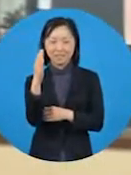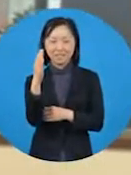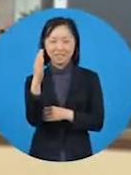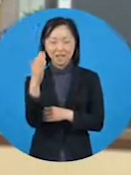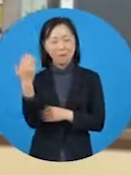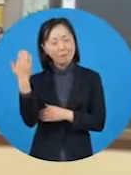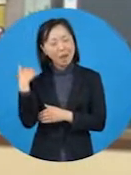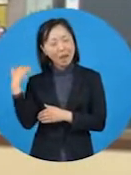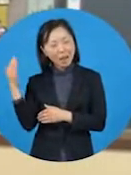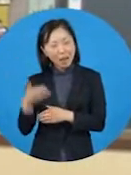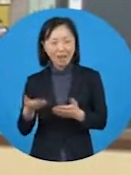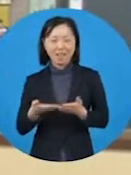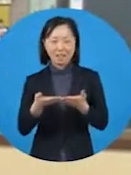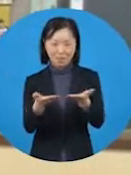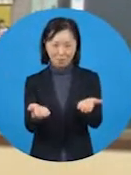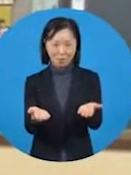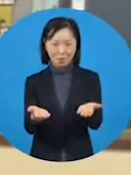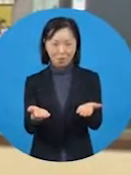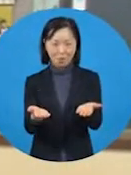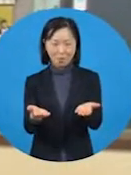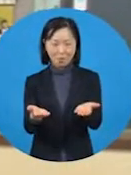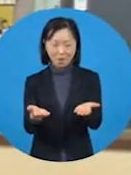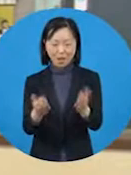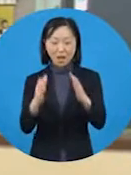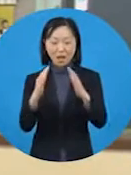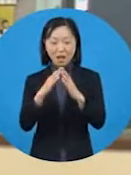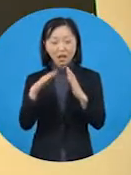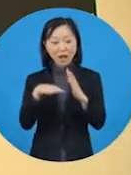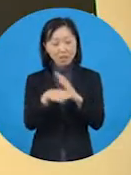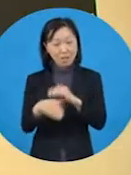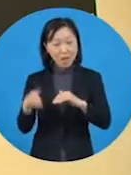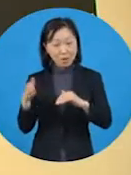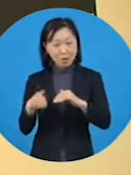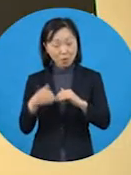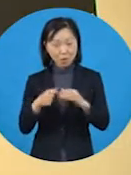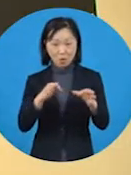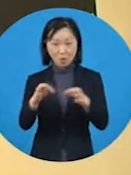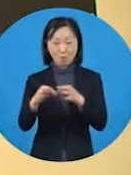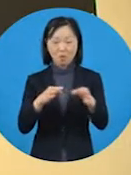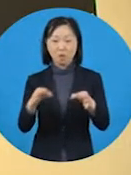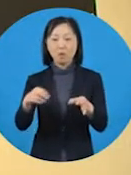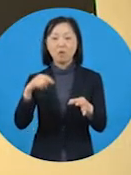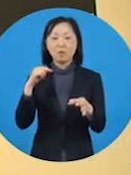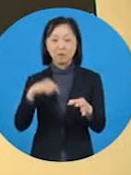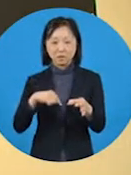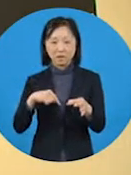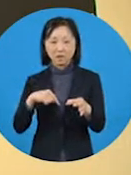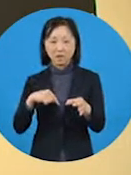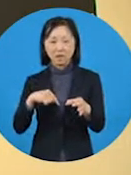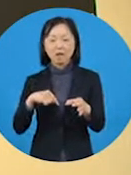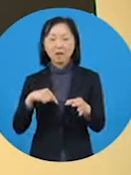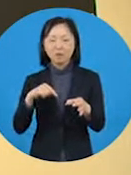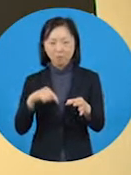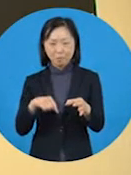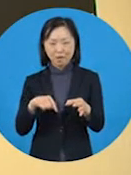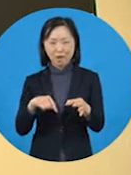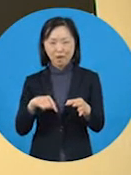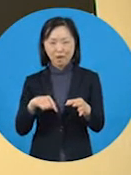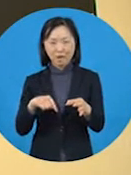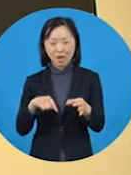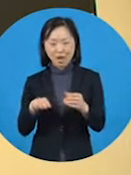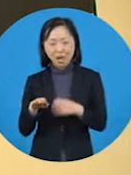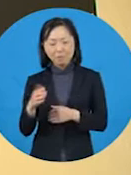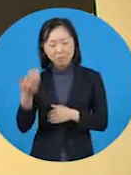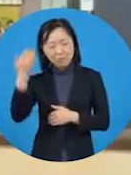からうちのお店では提供しています。それで私たちのこのお店は家庭料理をメインとした定食屋なんですけれども、